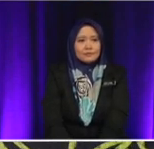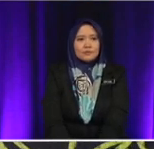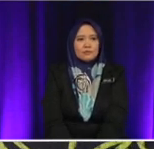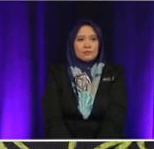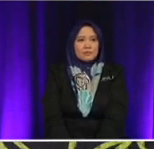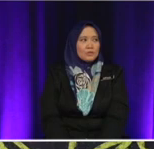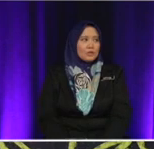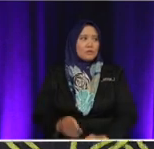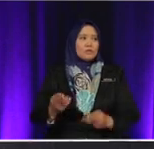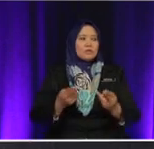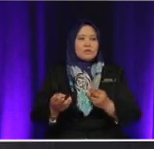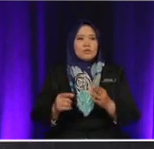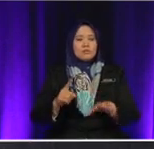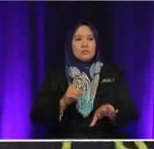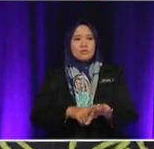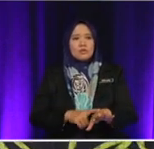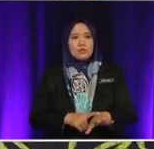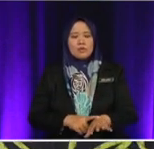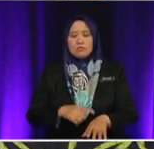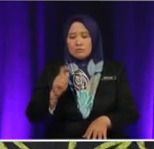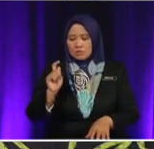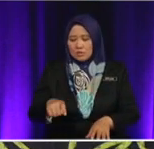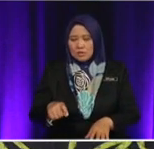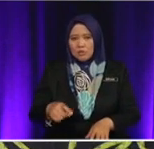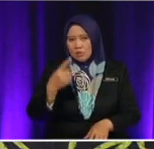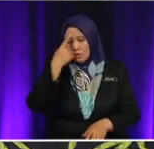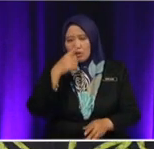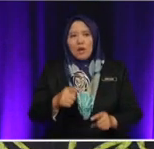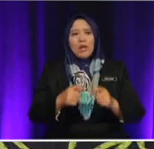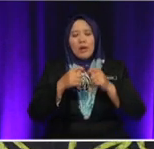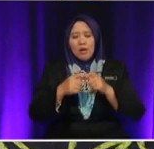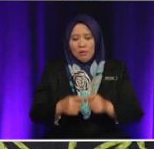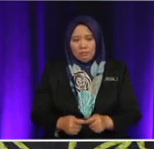untuk usahawan untuk menyempati masa dia orang.